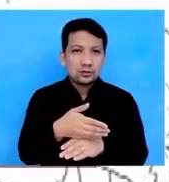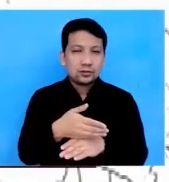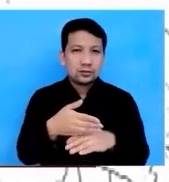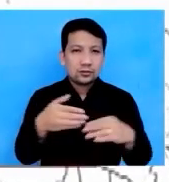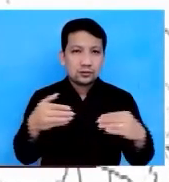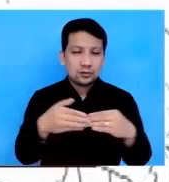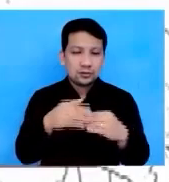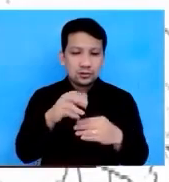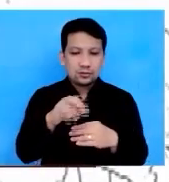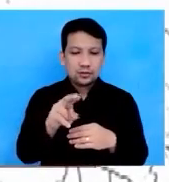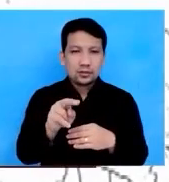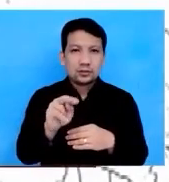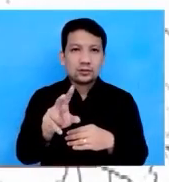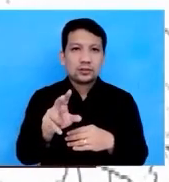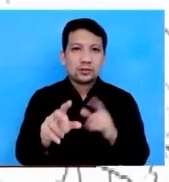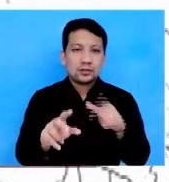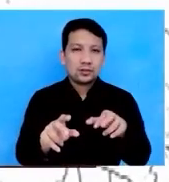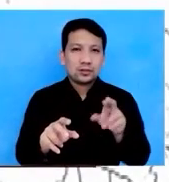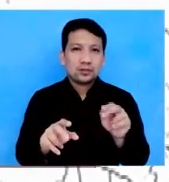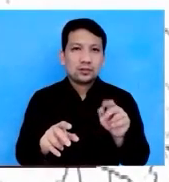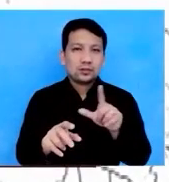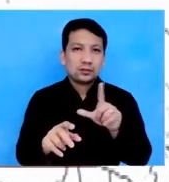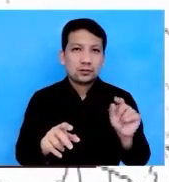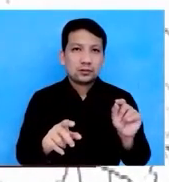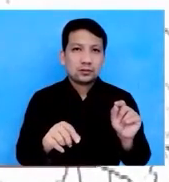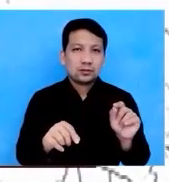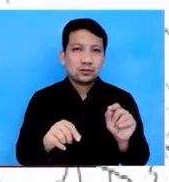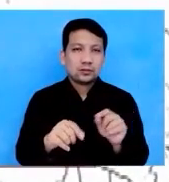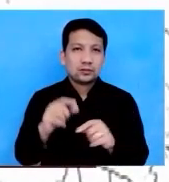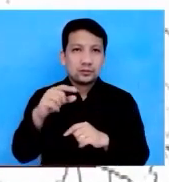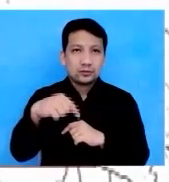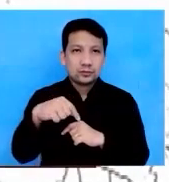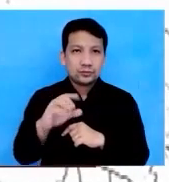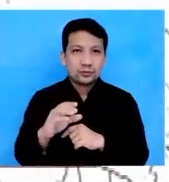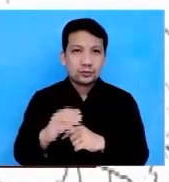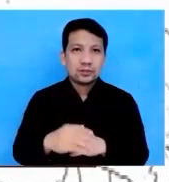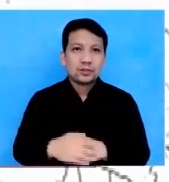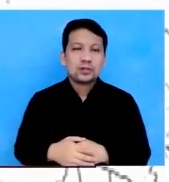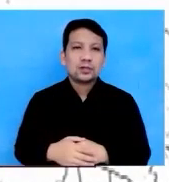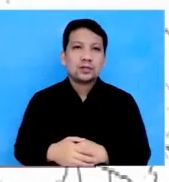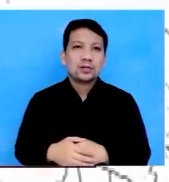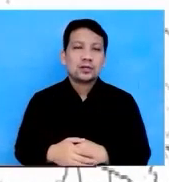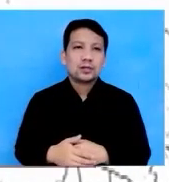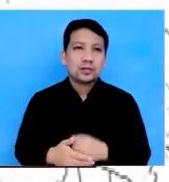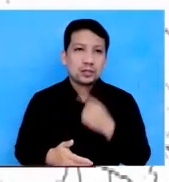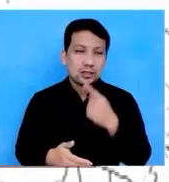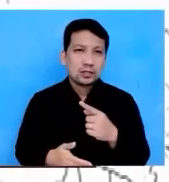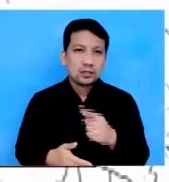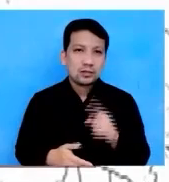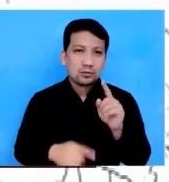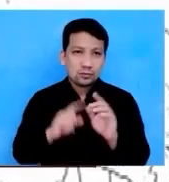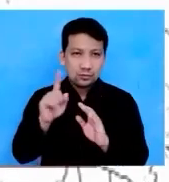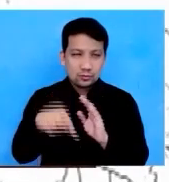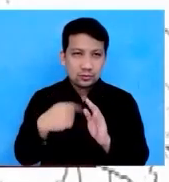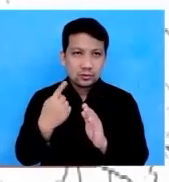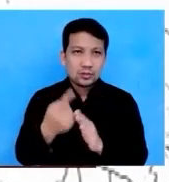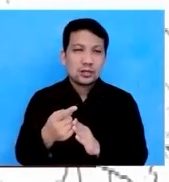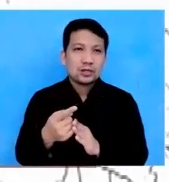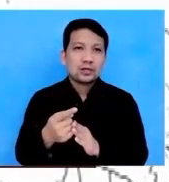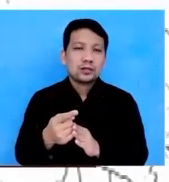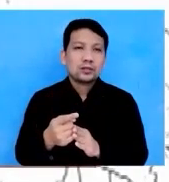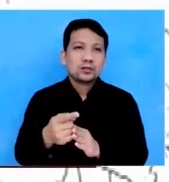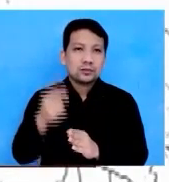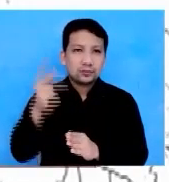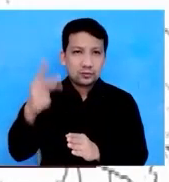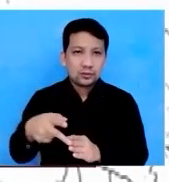MRT 3 at LRT Line 1 doon sa Quezon City. Imbes na yung karniwang isa hanggang dalawat kalating oras sa